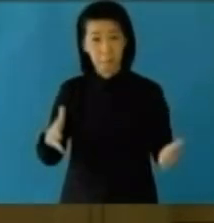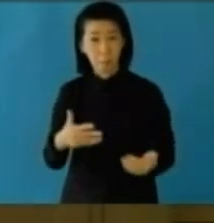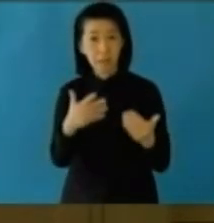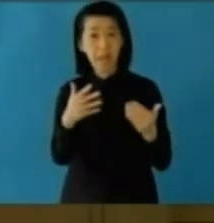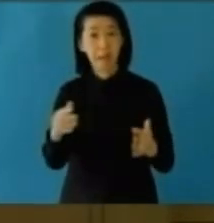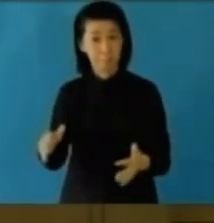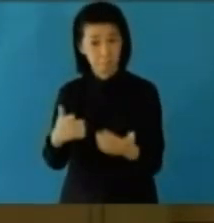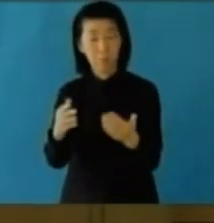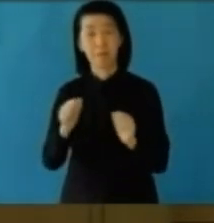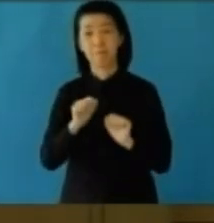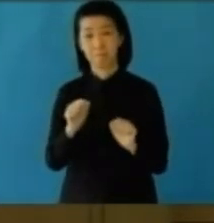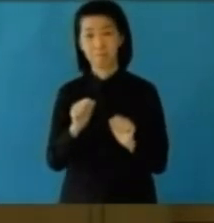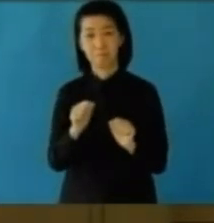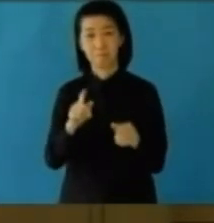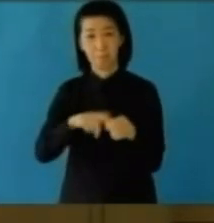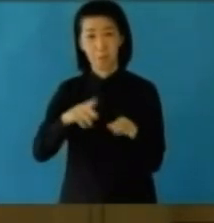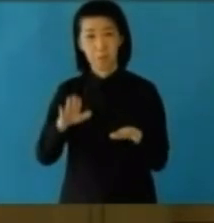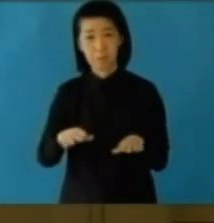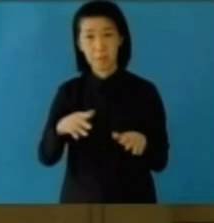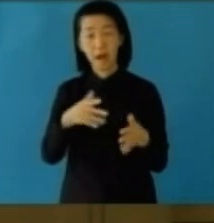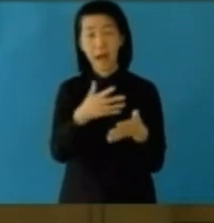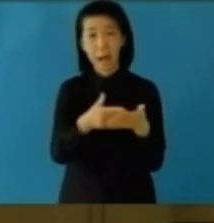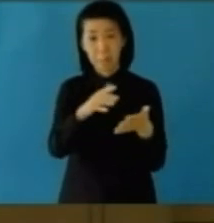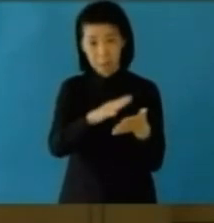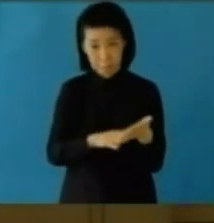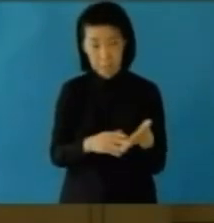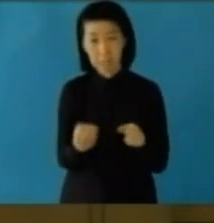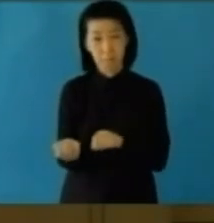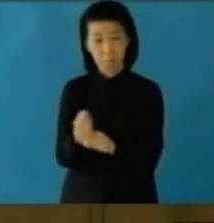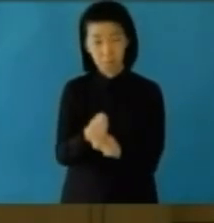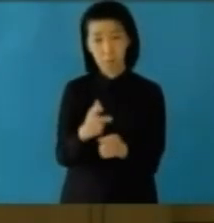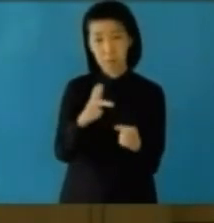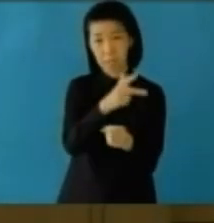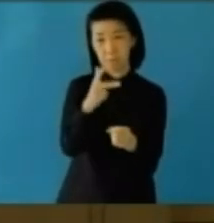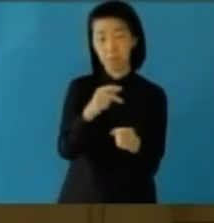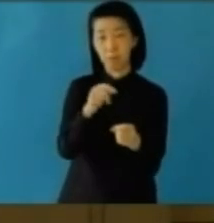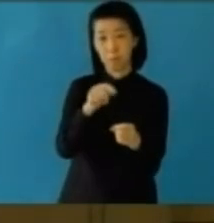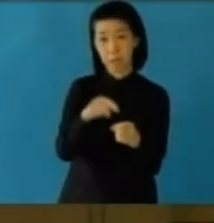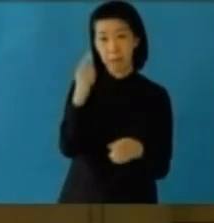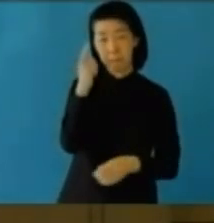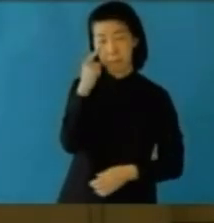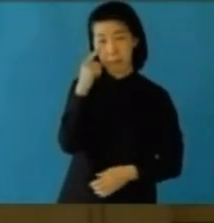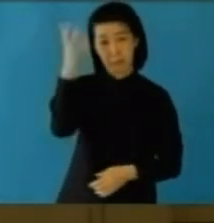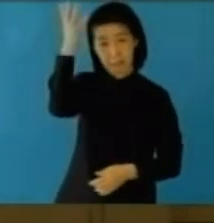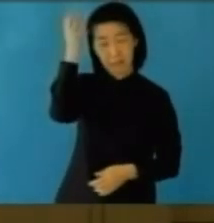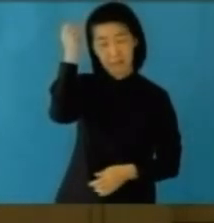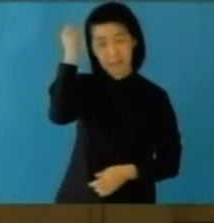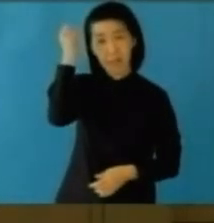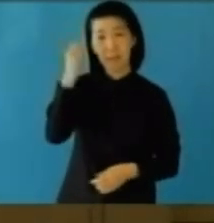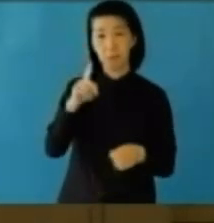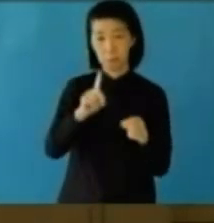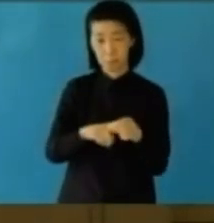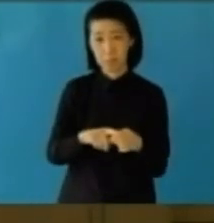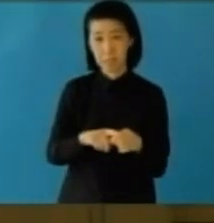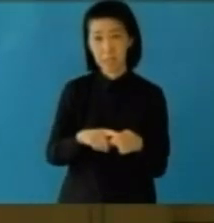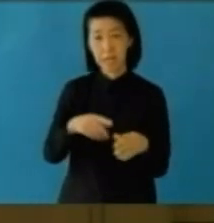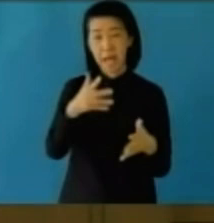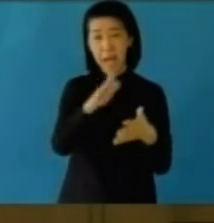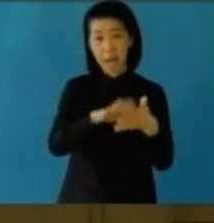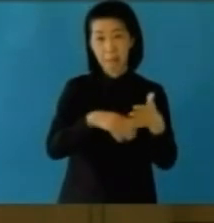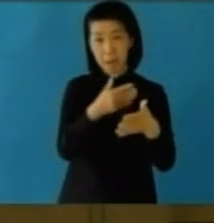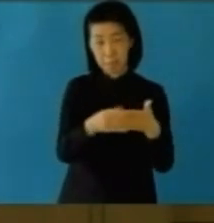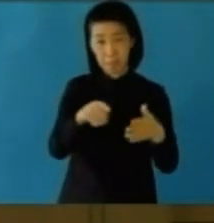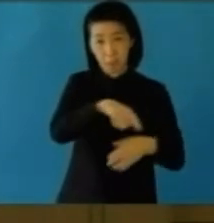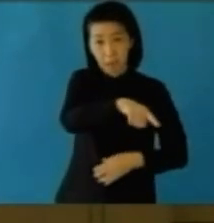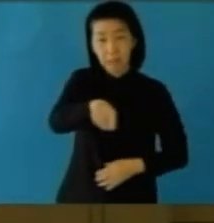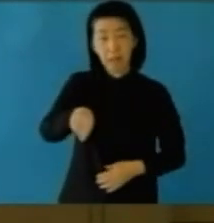。また今年が奄美群島日本復帰70周年という記念すべき年であり、同群島で国体競技が